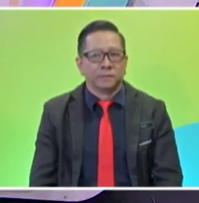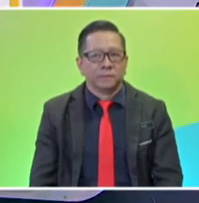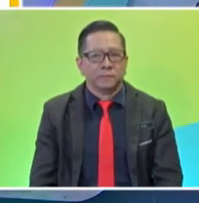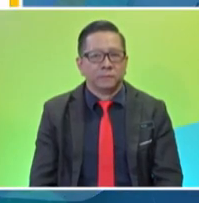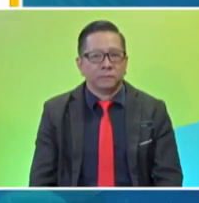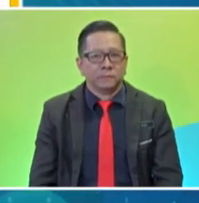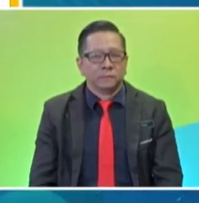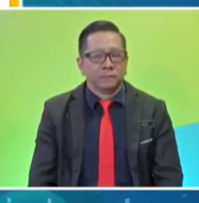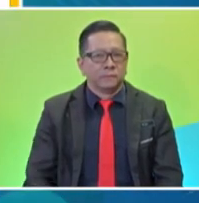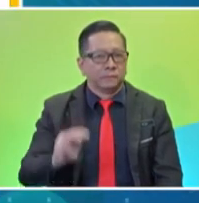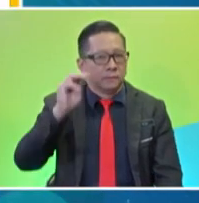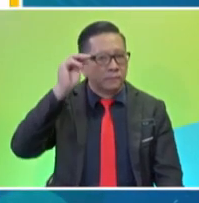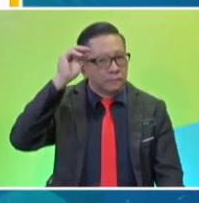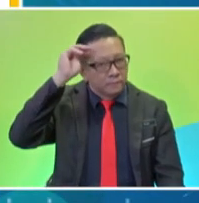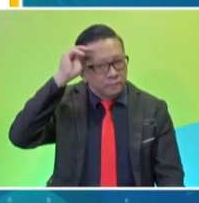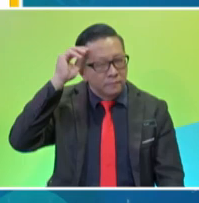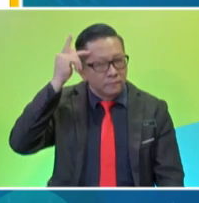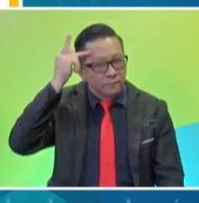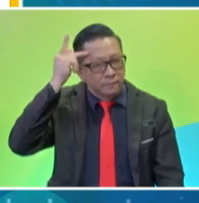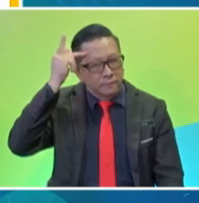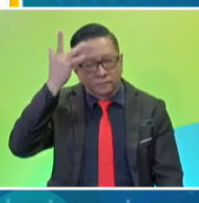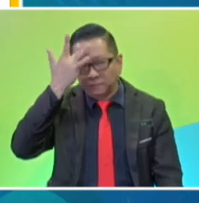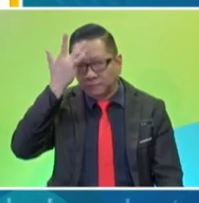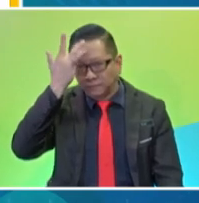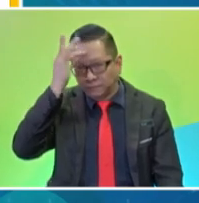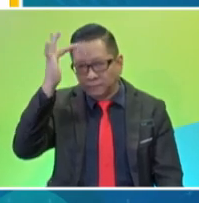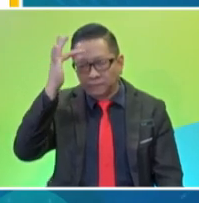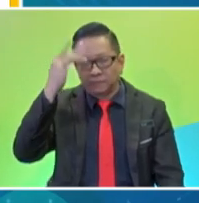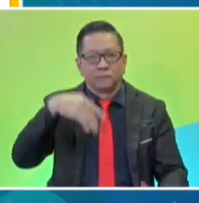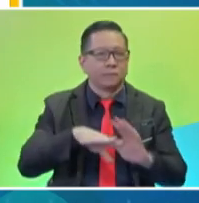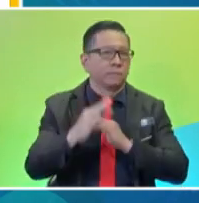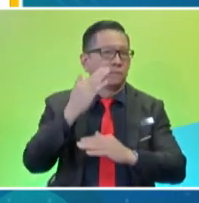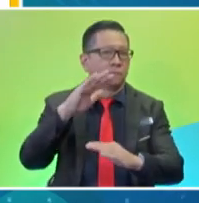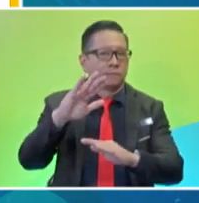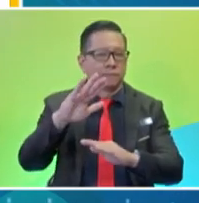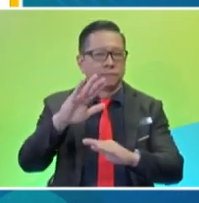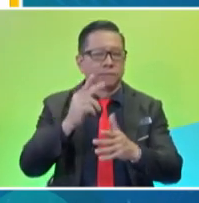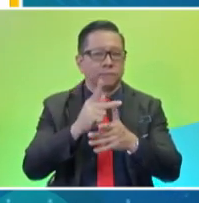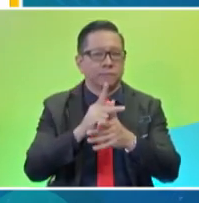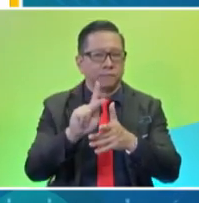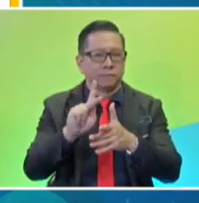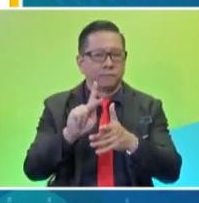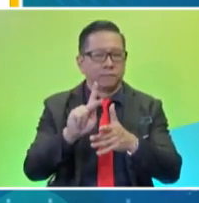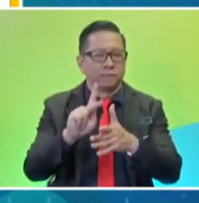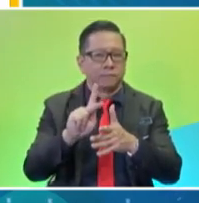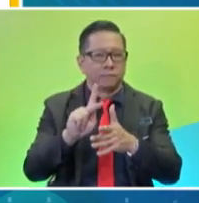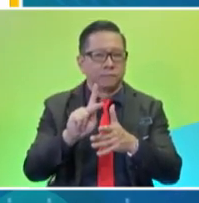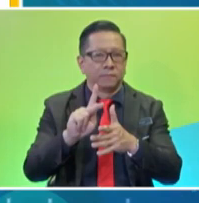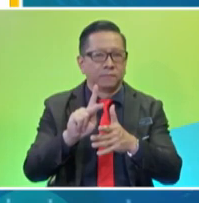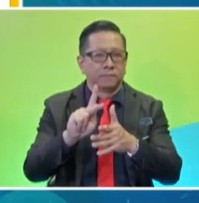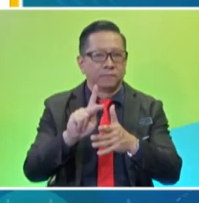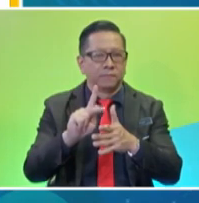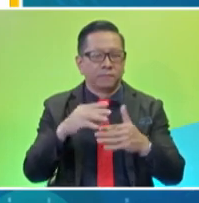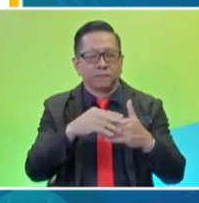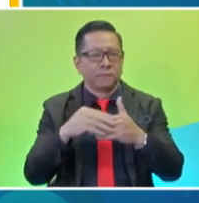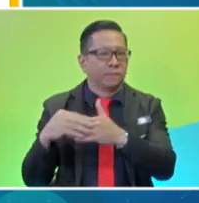Mbak kilau Mak kilau Mahi dalam ilmu persilatan menjalankan keris dan Palang jika beliau Sebagai seorang pemimpin